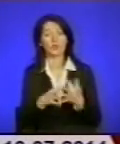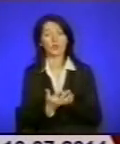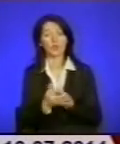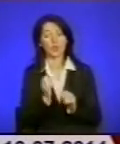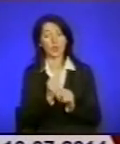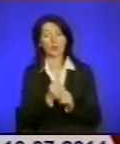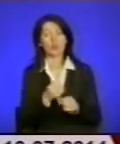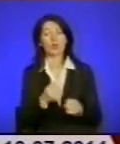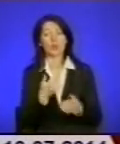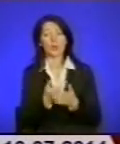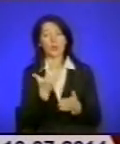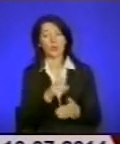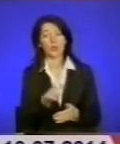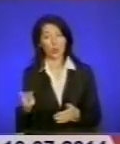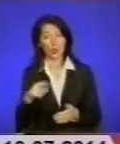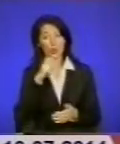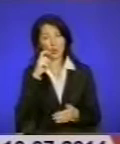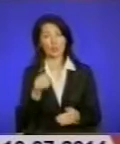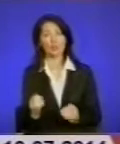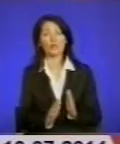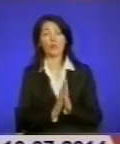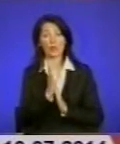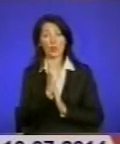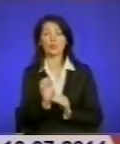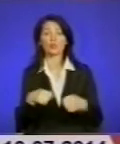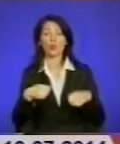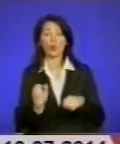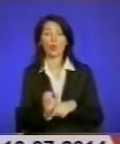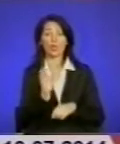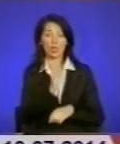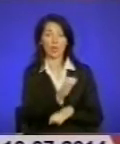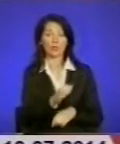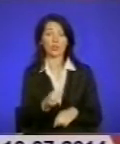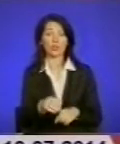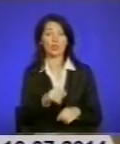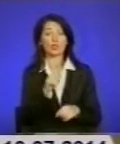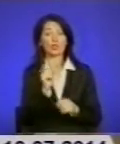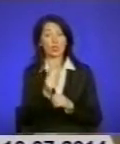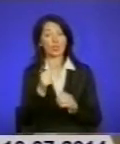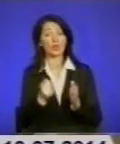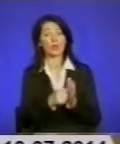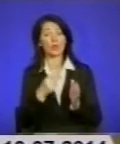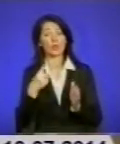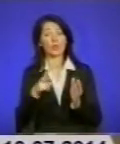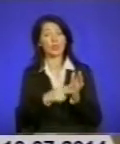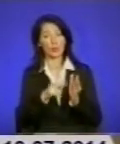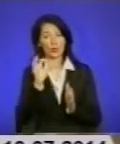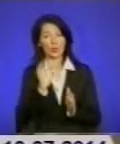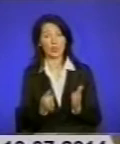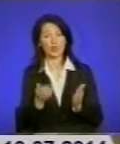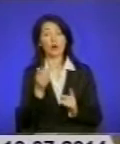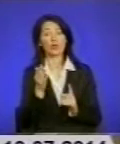і експорт вітчизняної сільськогосподарської продукції з 11 до 27%. А от субсидії та пільги для аграріїв